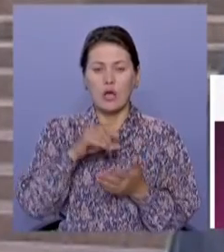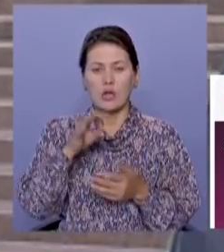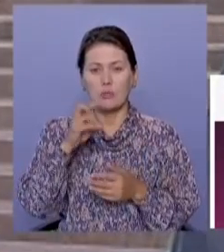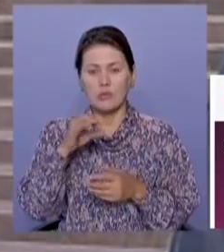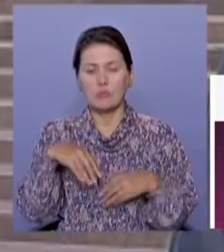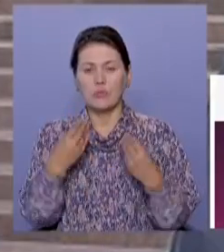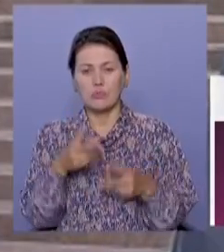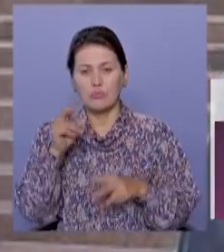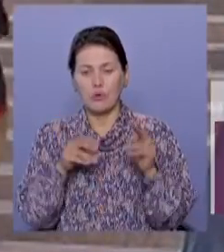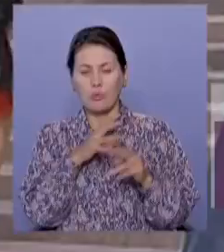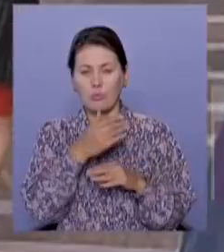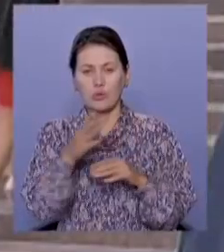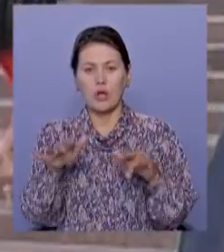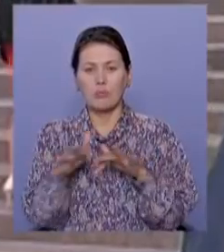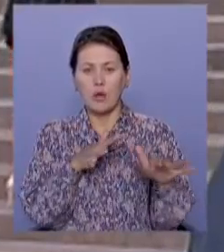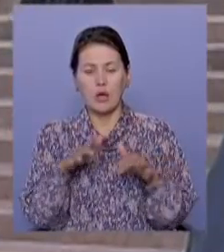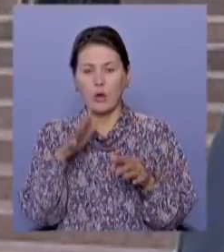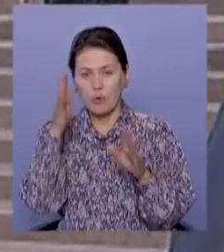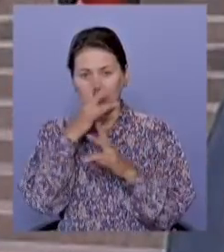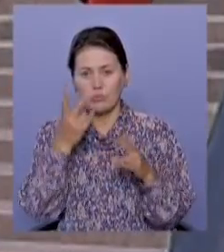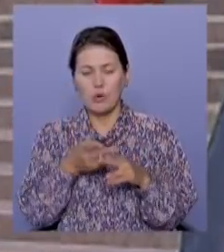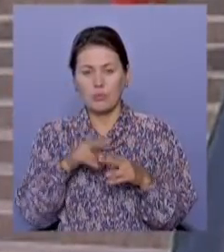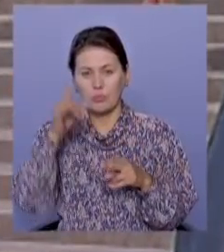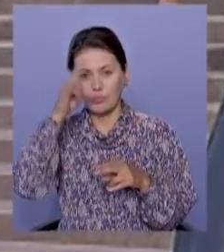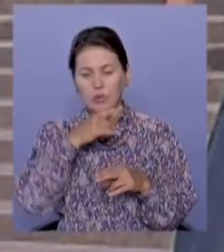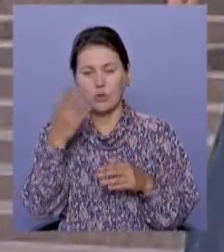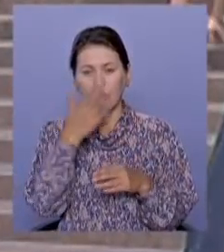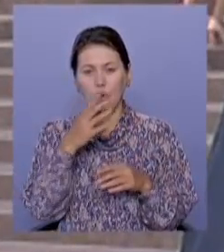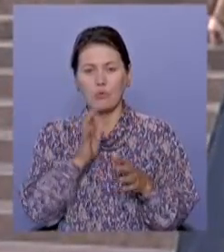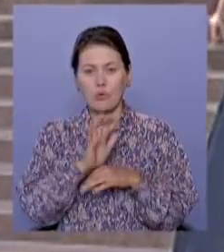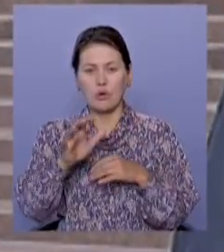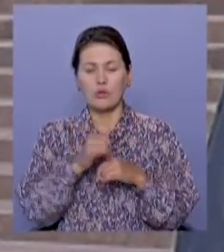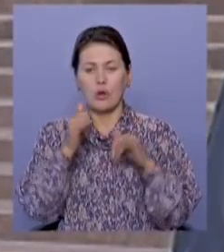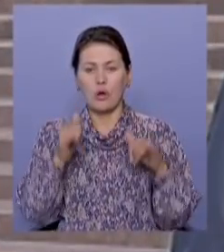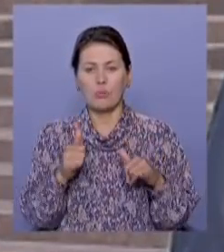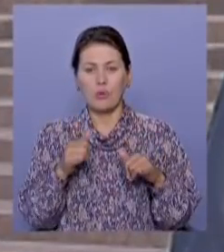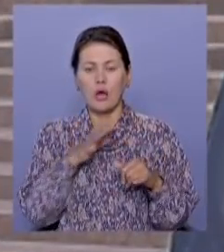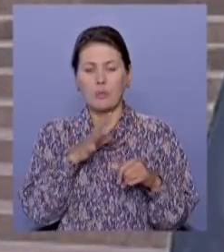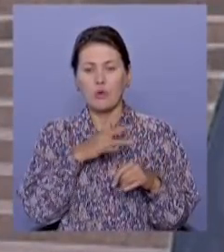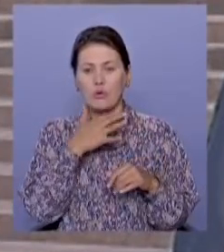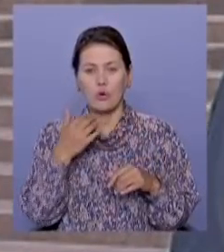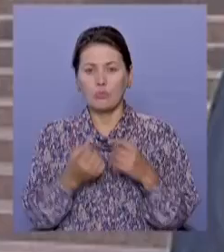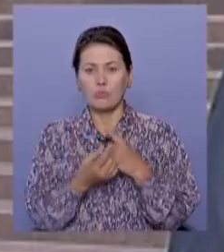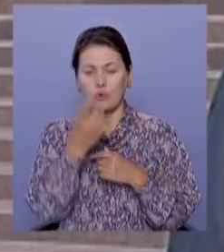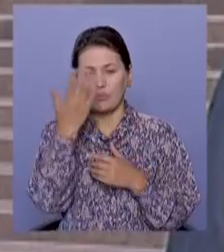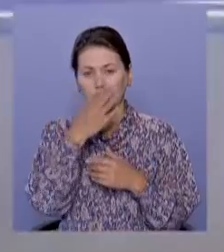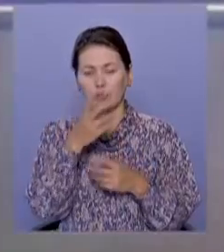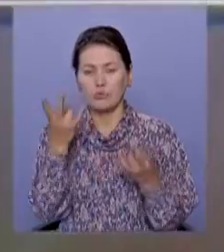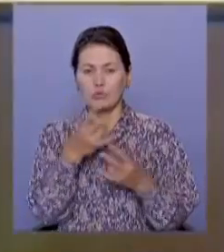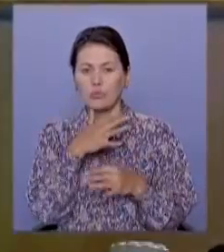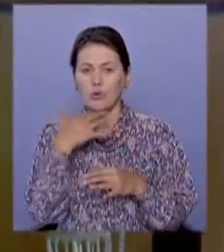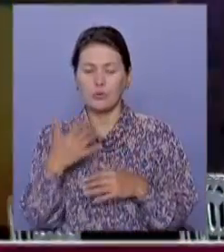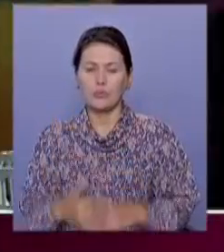гран-при бұйырады деп ойлаймын. Мұндай шара бізге ауадай қажет. Қазақстанда кино өндірісі даму үшін туындыны көбірек түсіре беру керек.